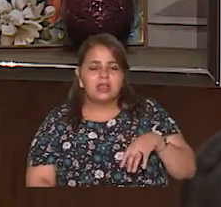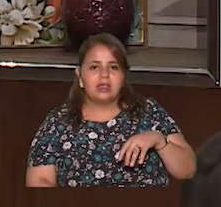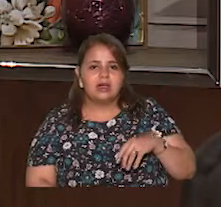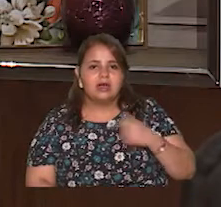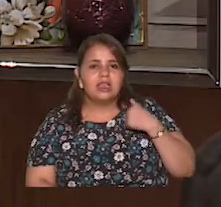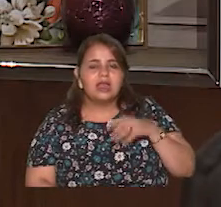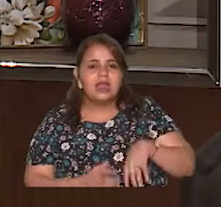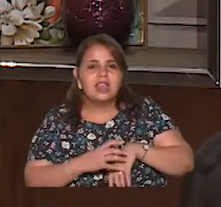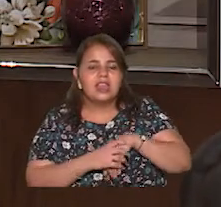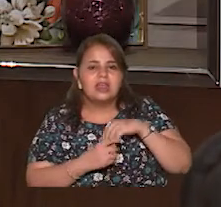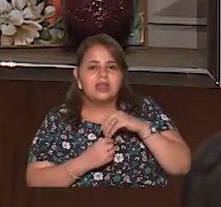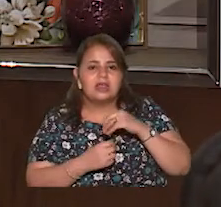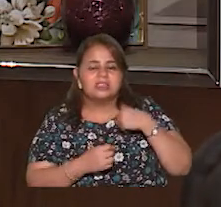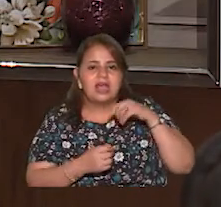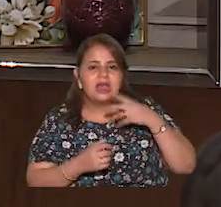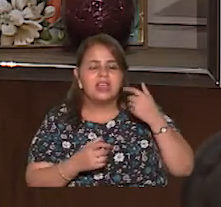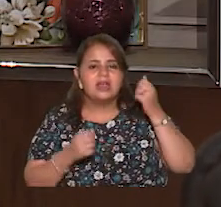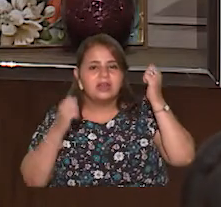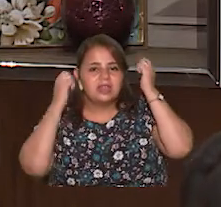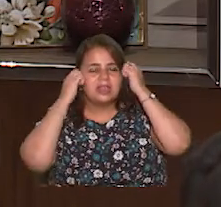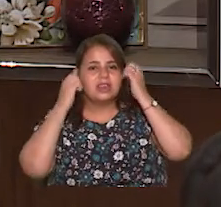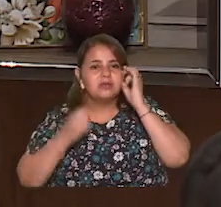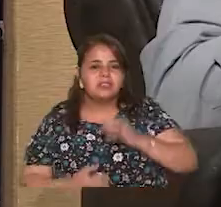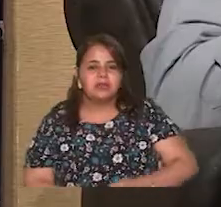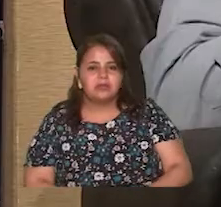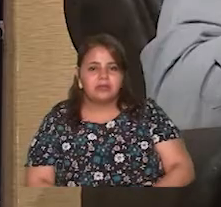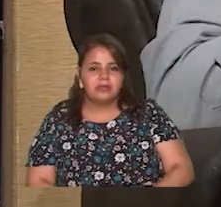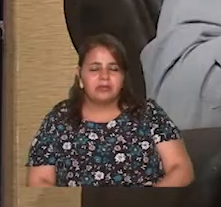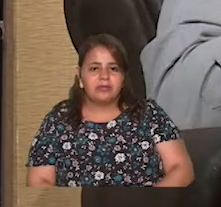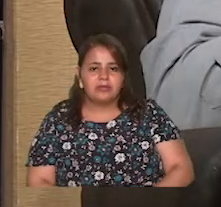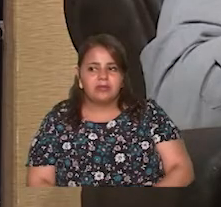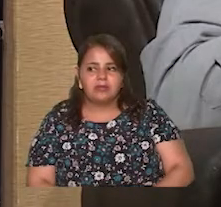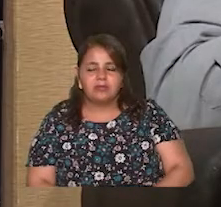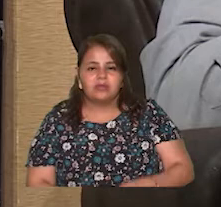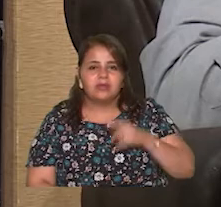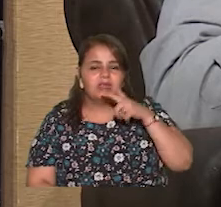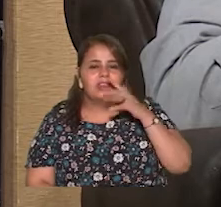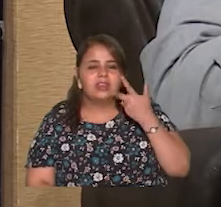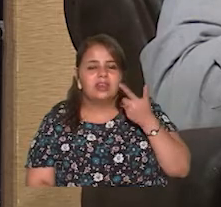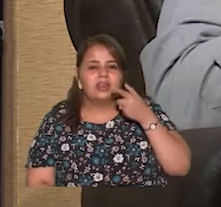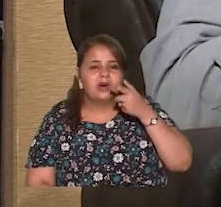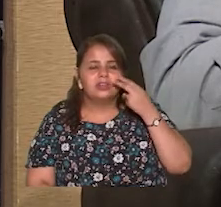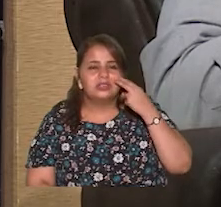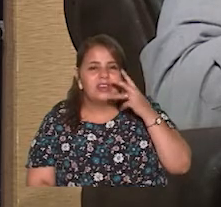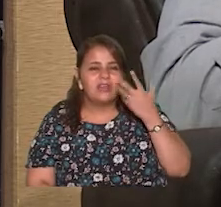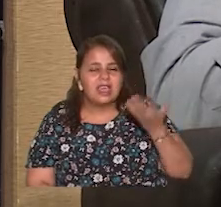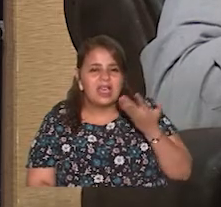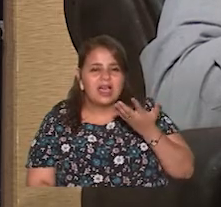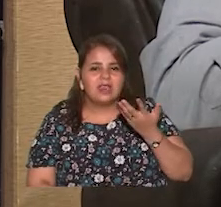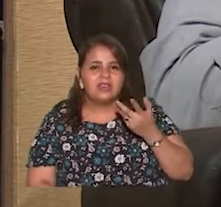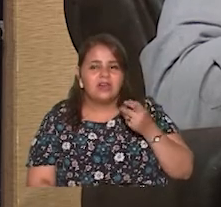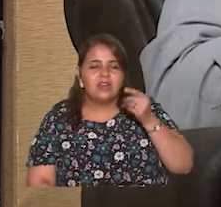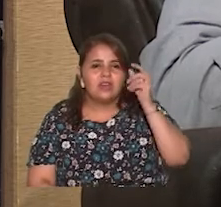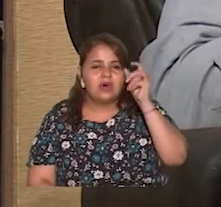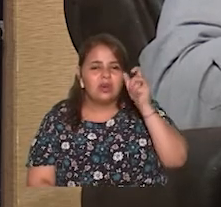فعلا في موضوع التوبة؟ أنا يعني مش شايف إن أي حاجة كل واحد